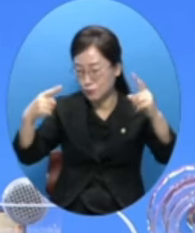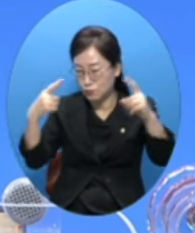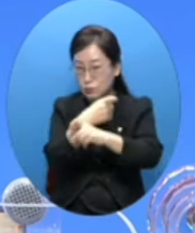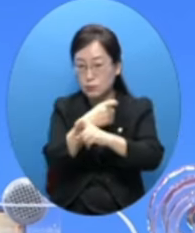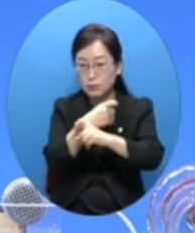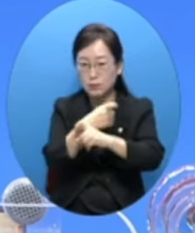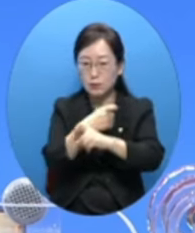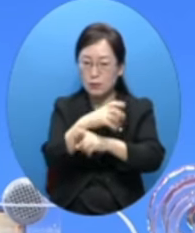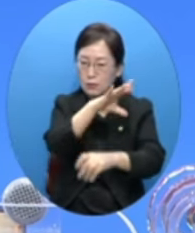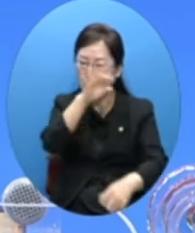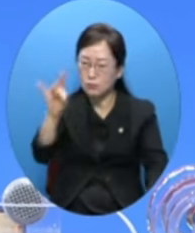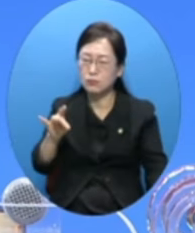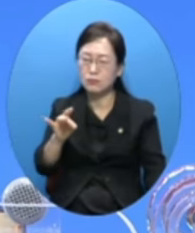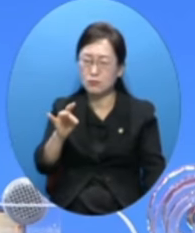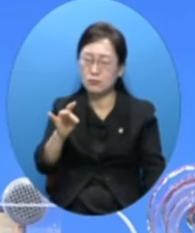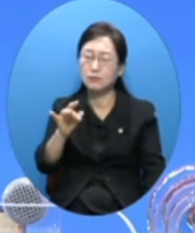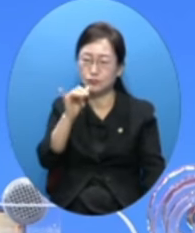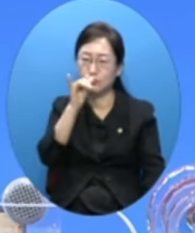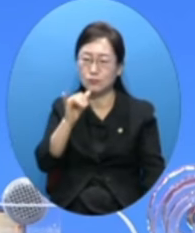보고,